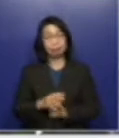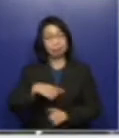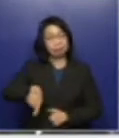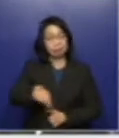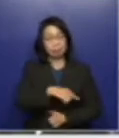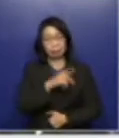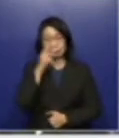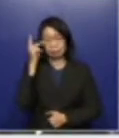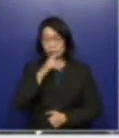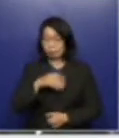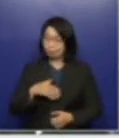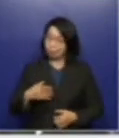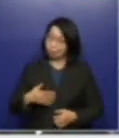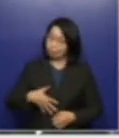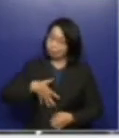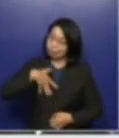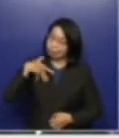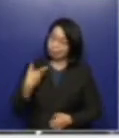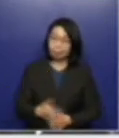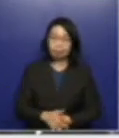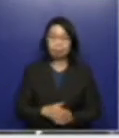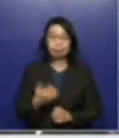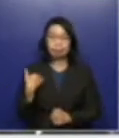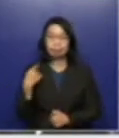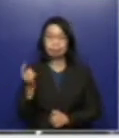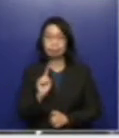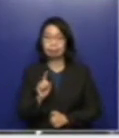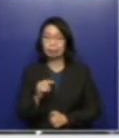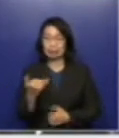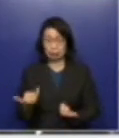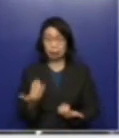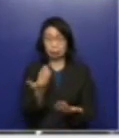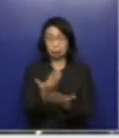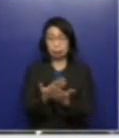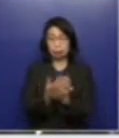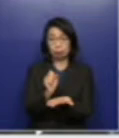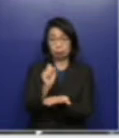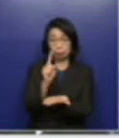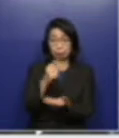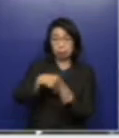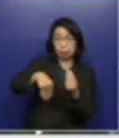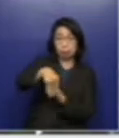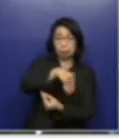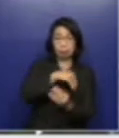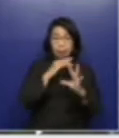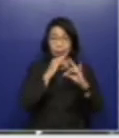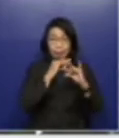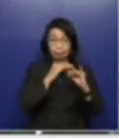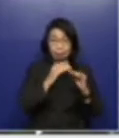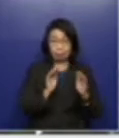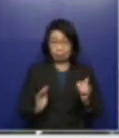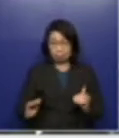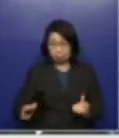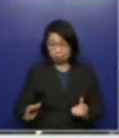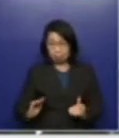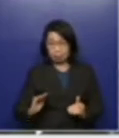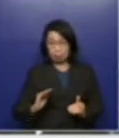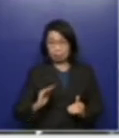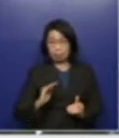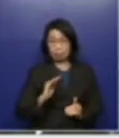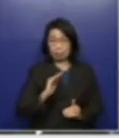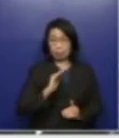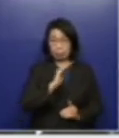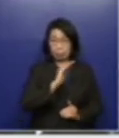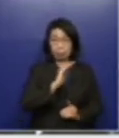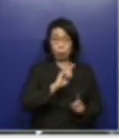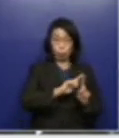คือสภาวะเศรษฐกิจที่กำลังจะเดินมาขับเคลื่อนเนื่องจากมาตรการผ่อนคลายระยะที่5ที่รับตั้งแต่วันที่